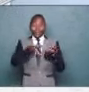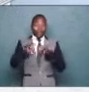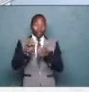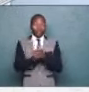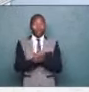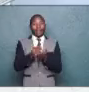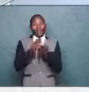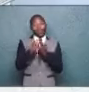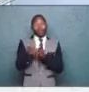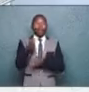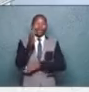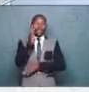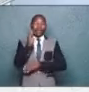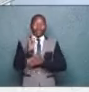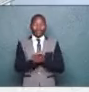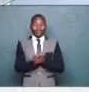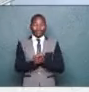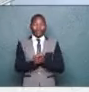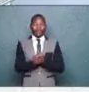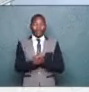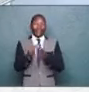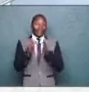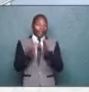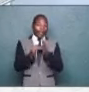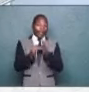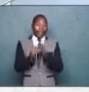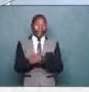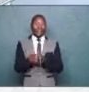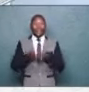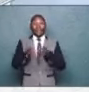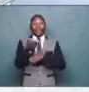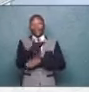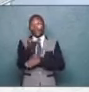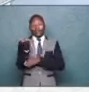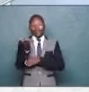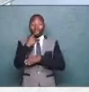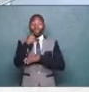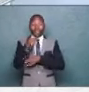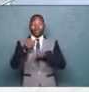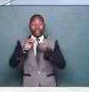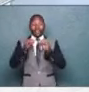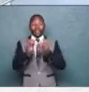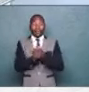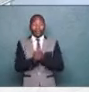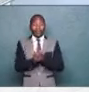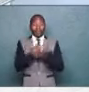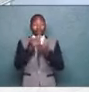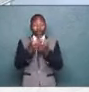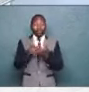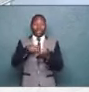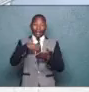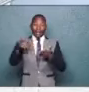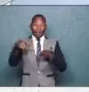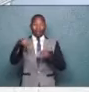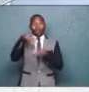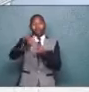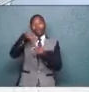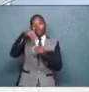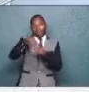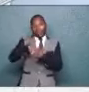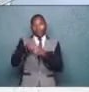zipangizo zimene tagula zatsopano Komanso ndondomeko zonse zimene takhazikitsa zokhudza kalembera wa